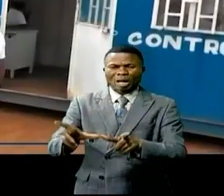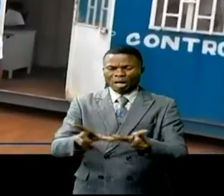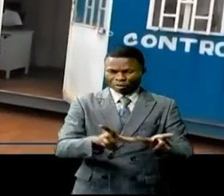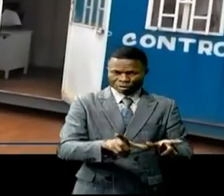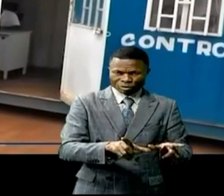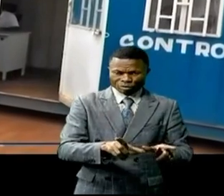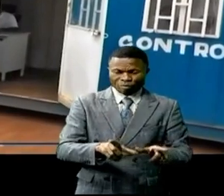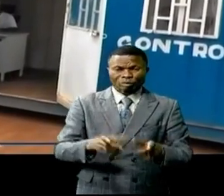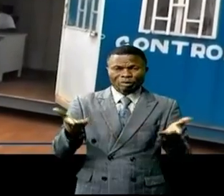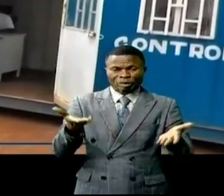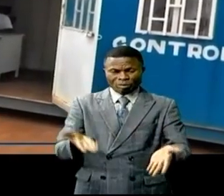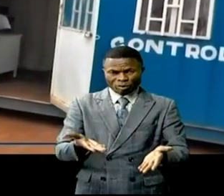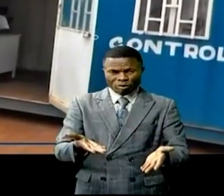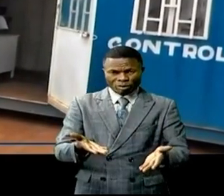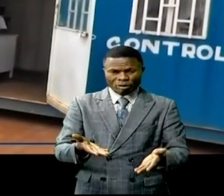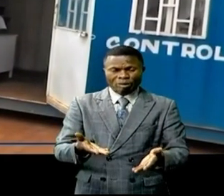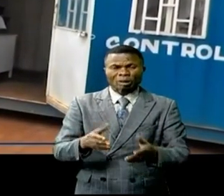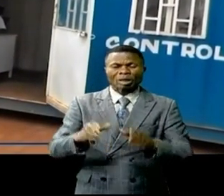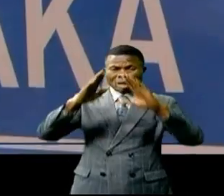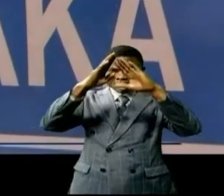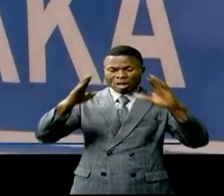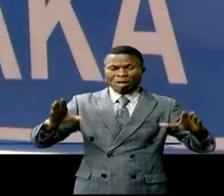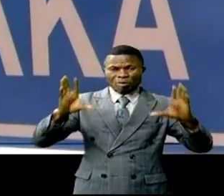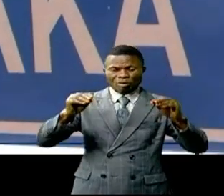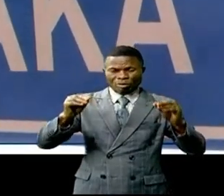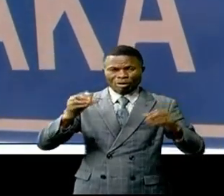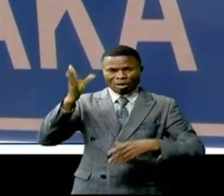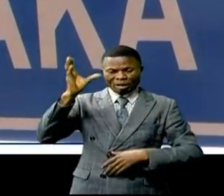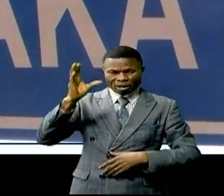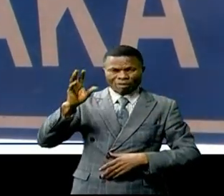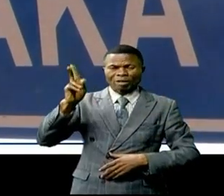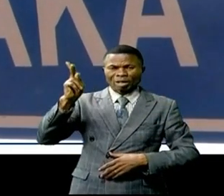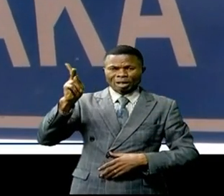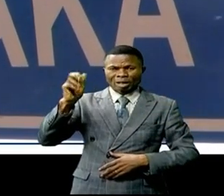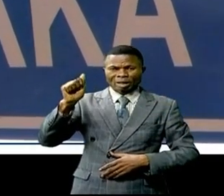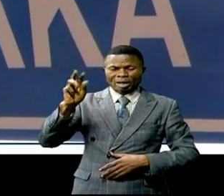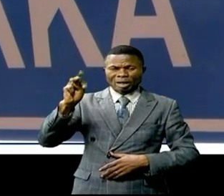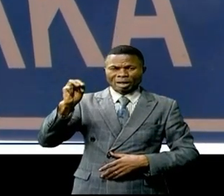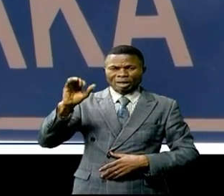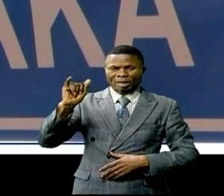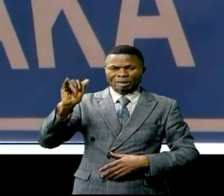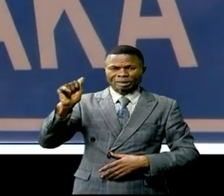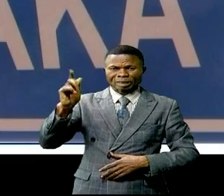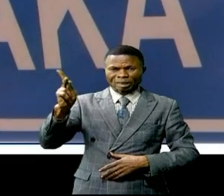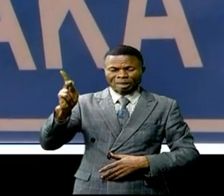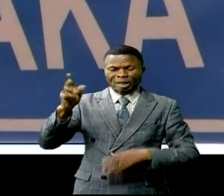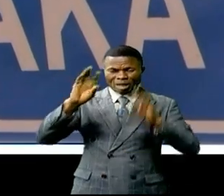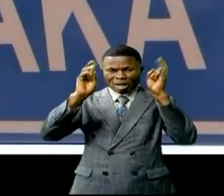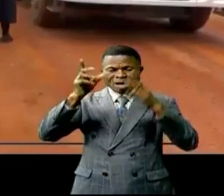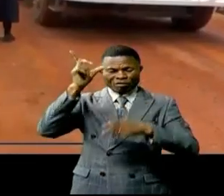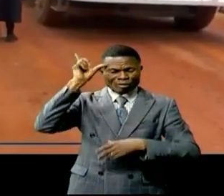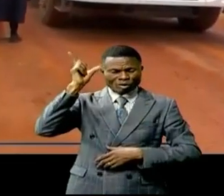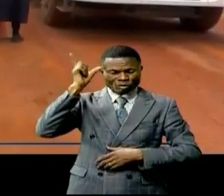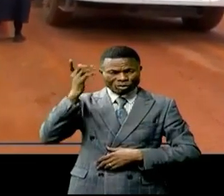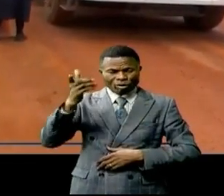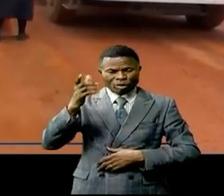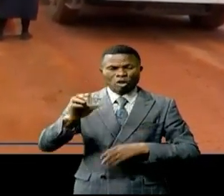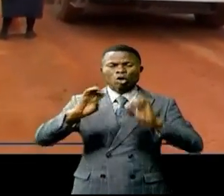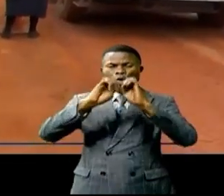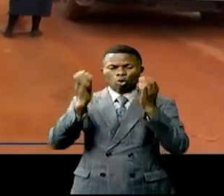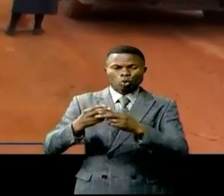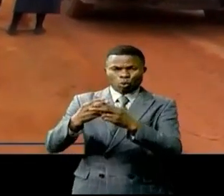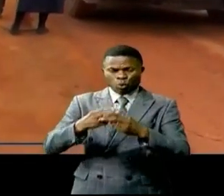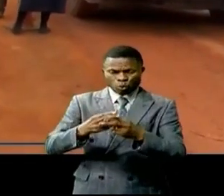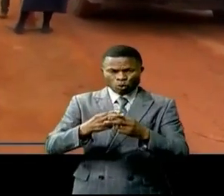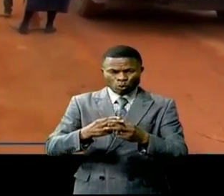Sur terrain, à l'entrée pour se trouvant au village Kanyaka situé à 22 km de la ville de Lubumbashi, l'équipe des contrôleurs